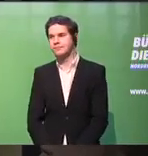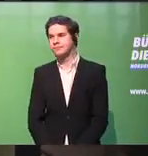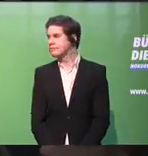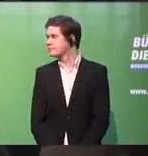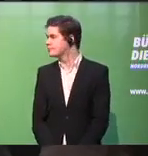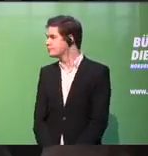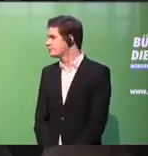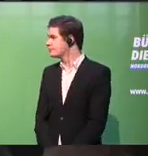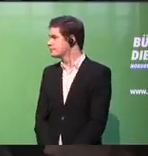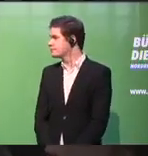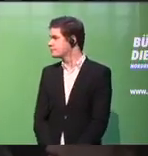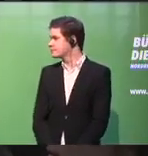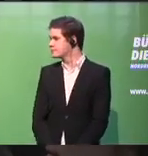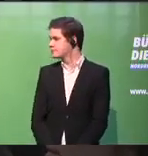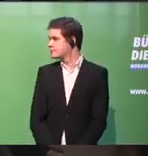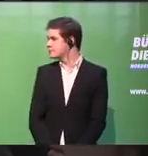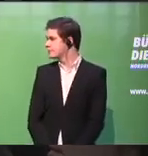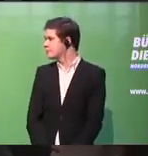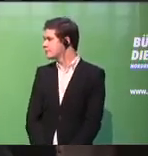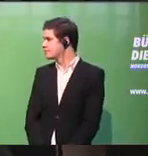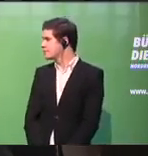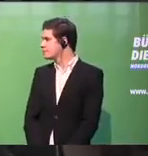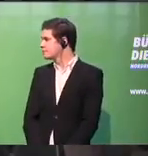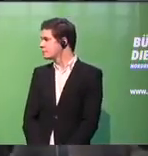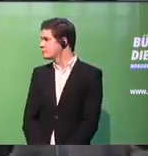Ich habe abgestimmt, ja.